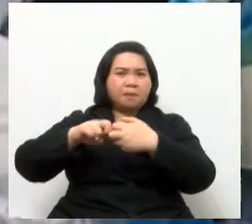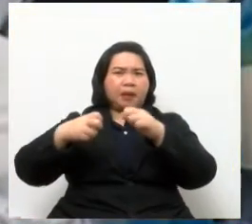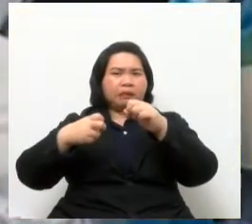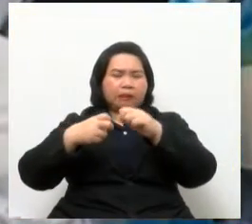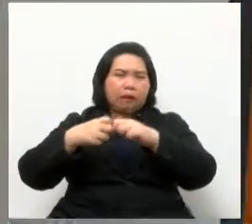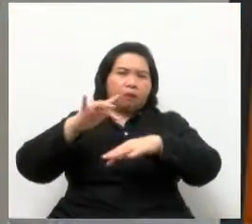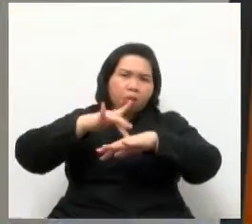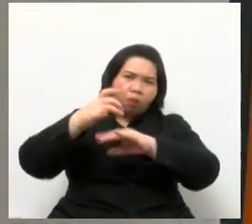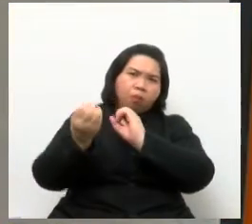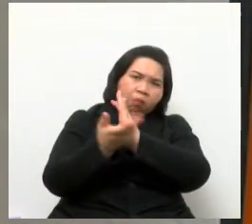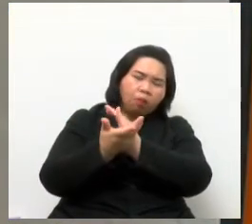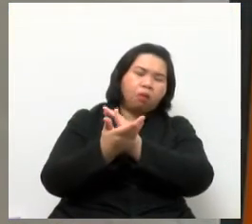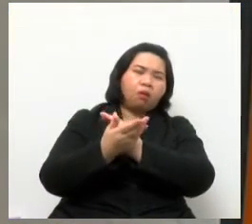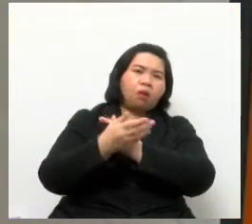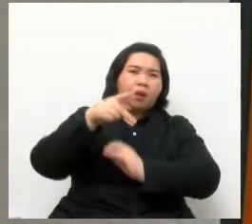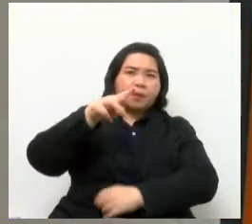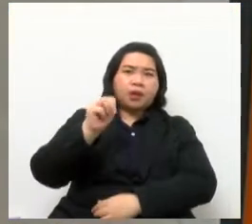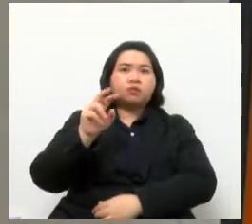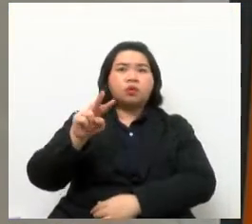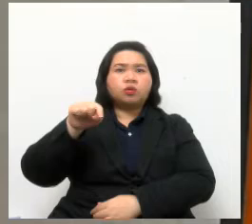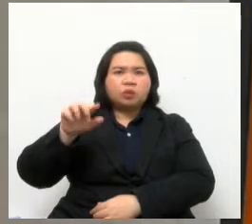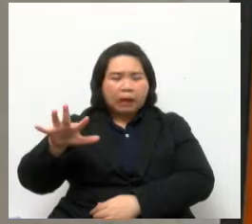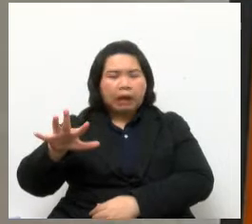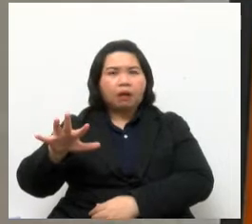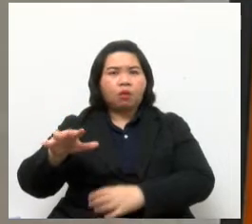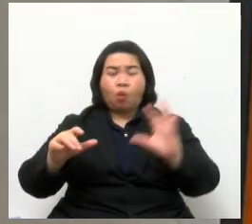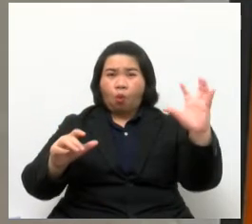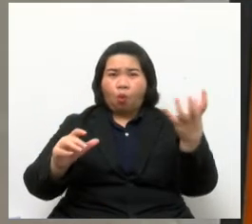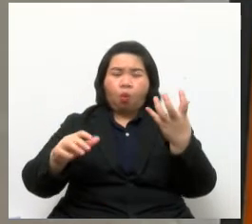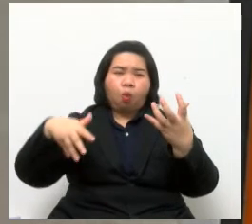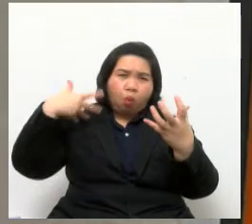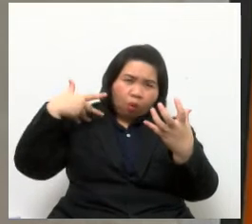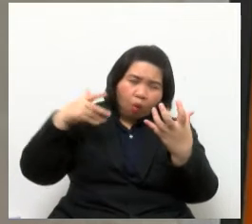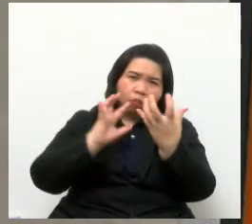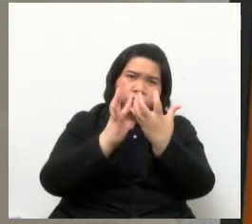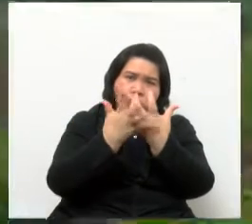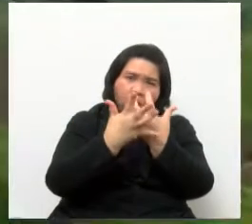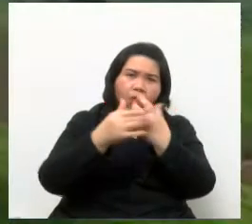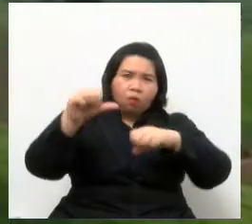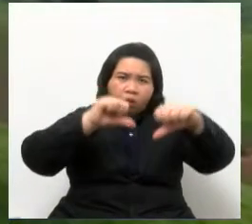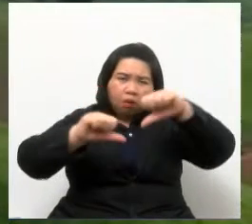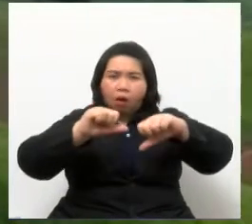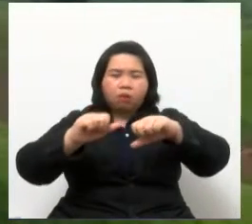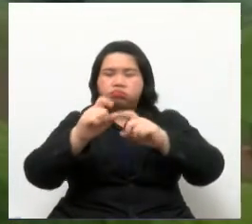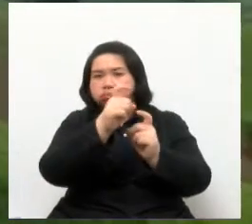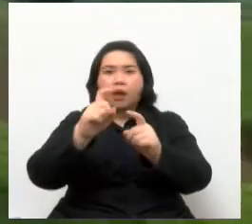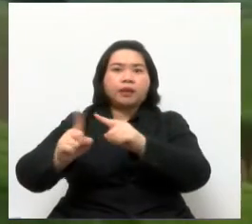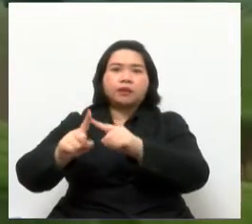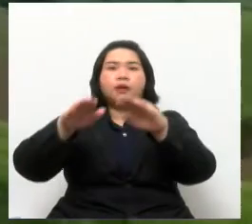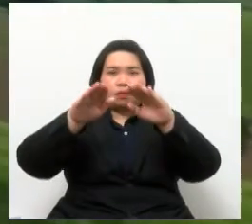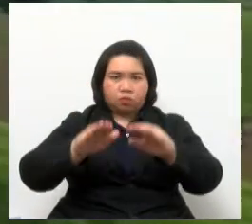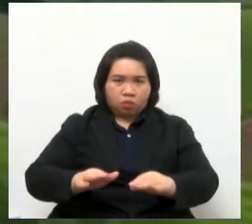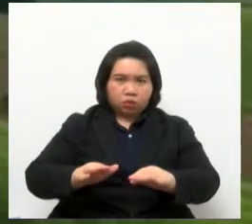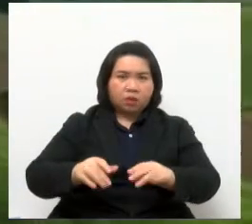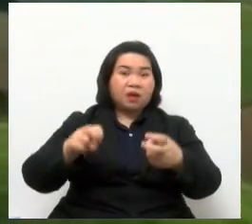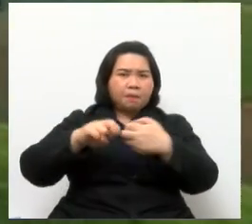PM 2.5 ที่มุ่งสู่การปล่อยก๊าซเรือนกระจกสุทธิเป็นศูนย์ควบคู่กับการลดปริมาณก๊าซเรือนกระจก